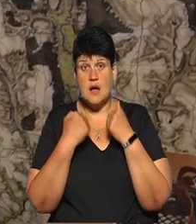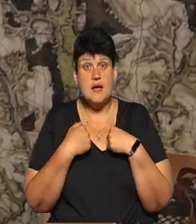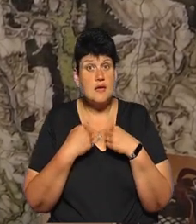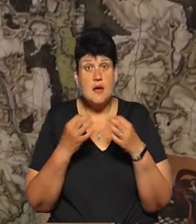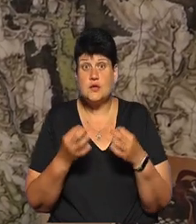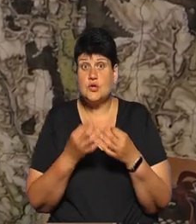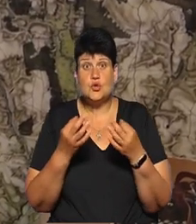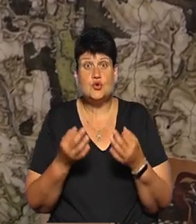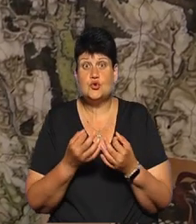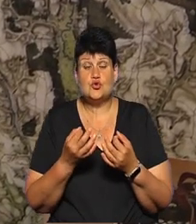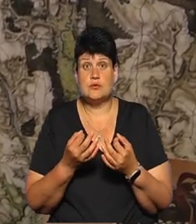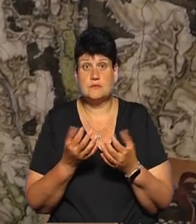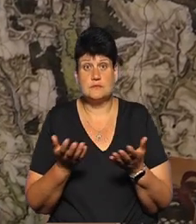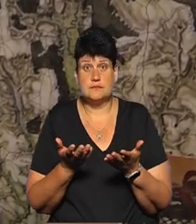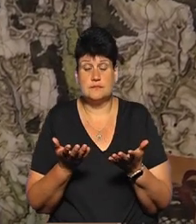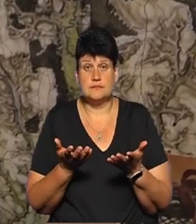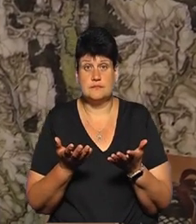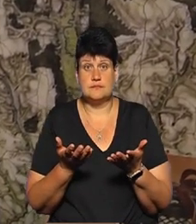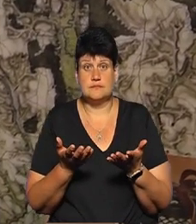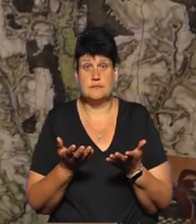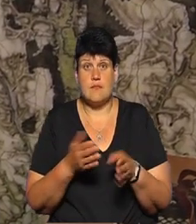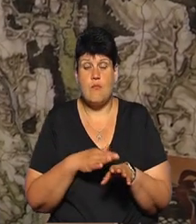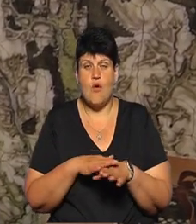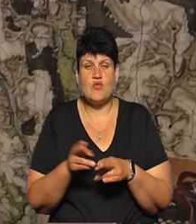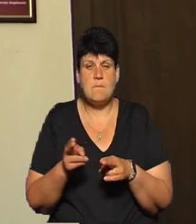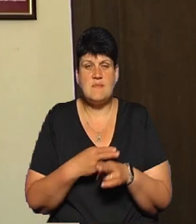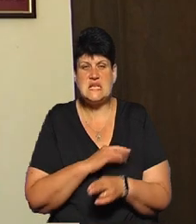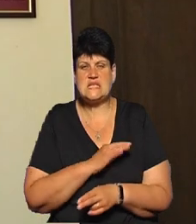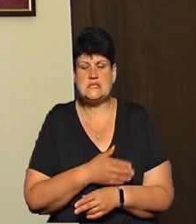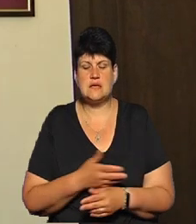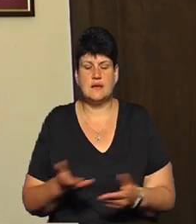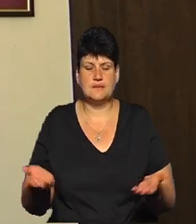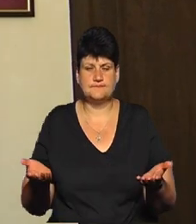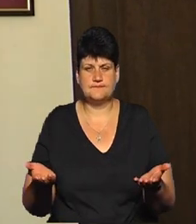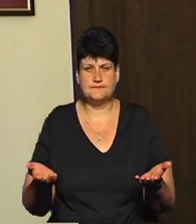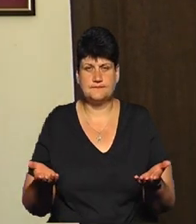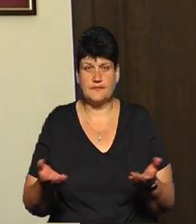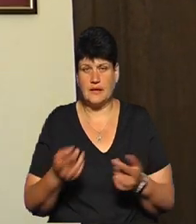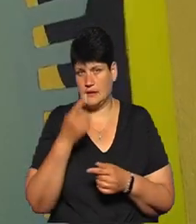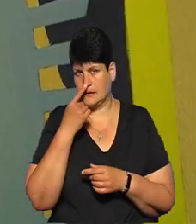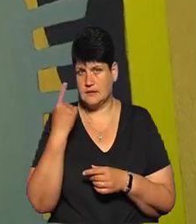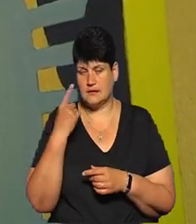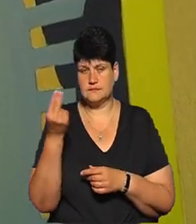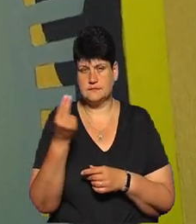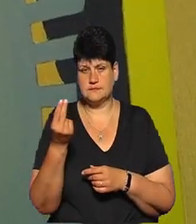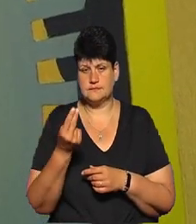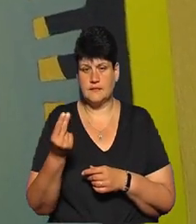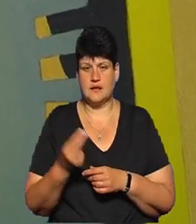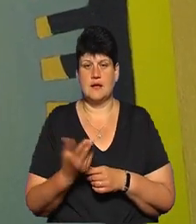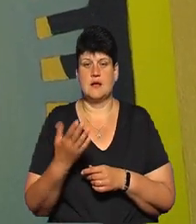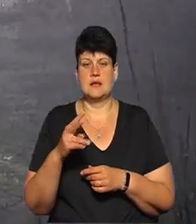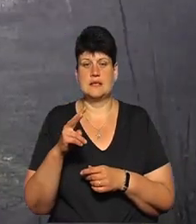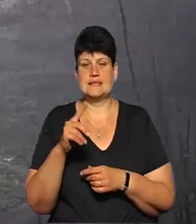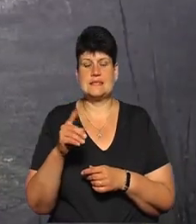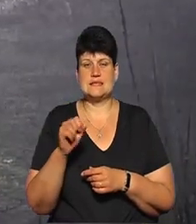нічого, і ти відчуваєш повне безсилля, нічого не можу зробити. Нещодавно написав ікону герб Залозецької громади, каже